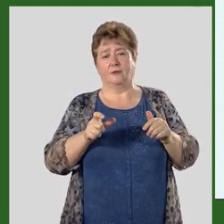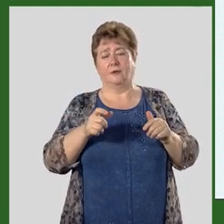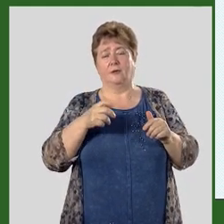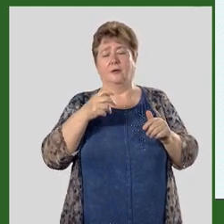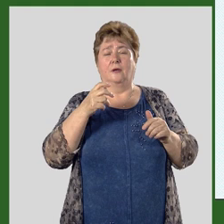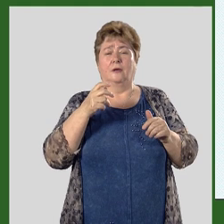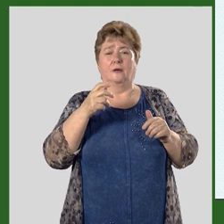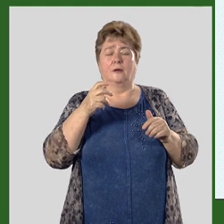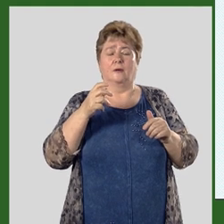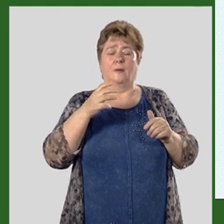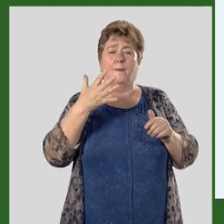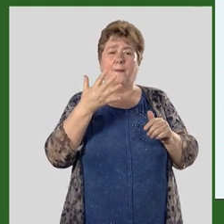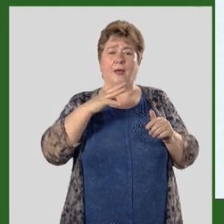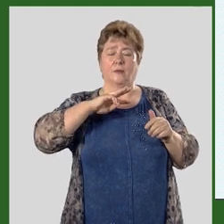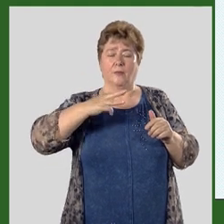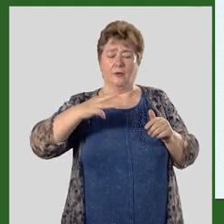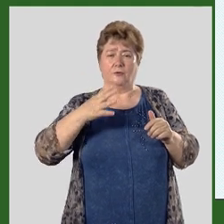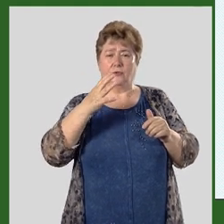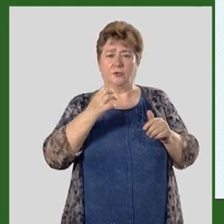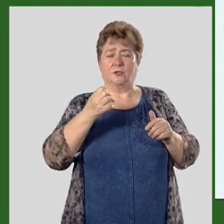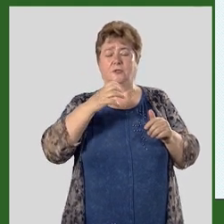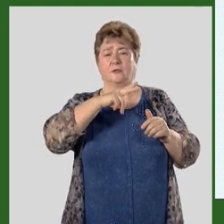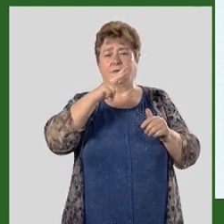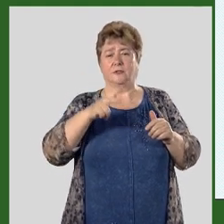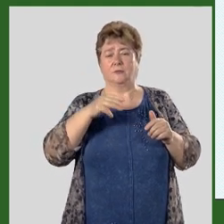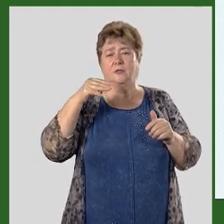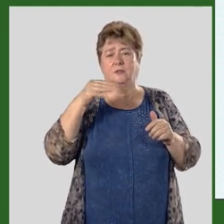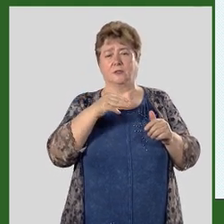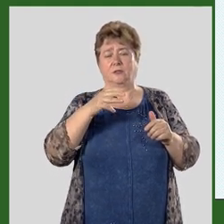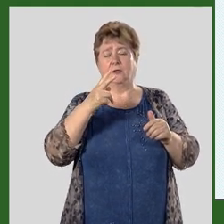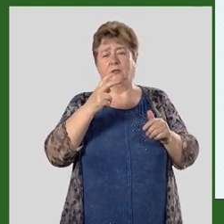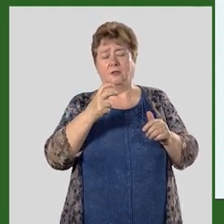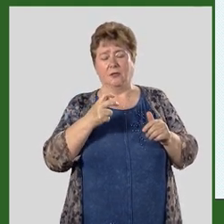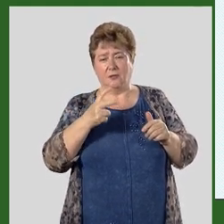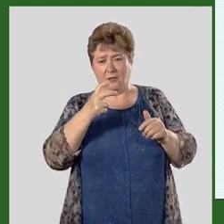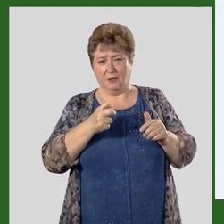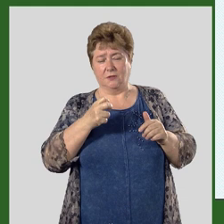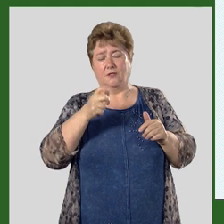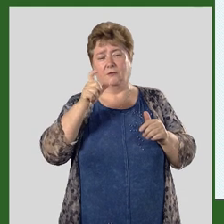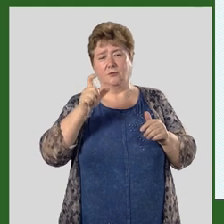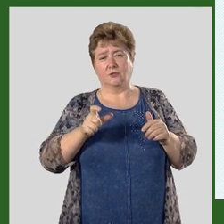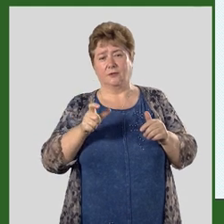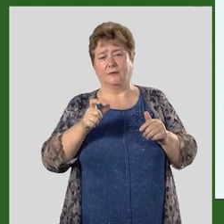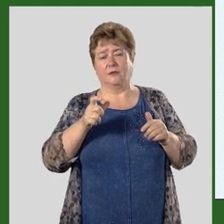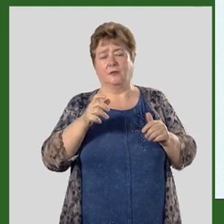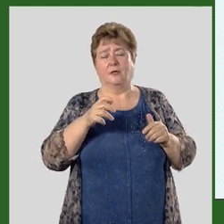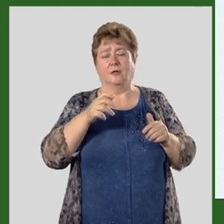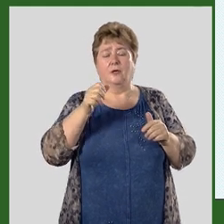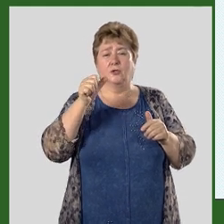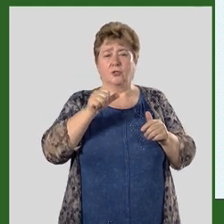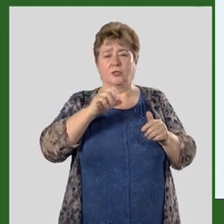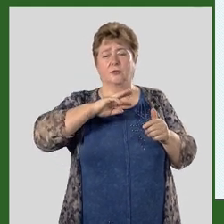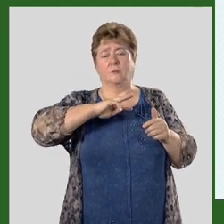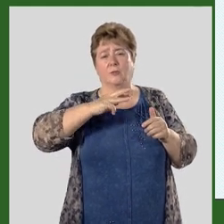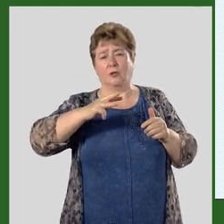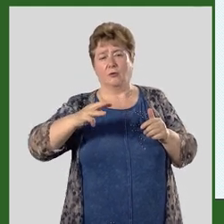Б. 5 миллионов 418 тысяч 300 человек, В.